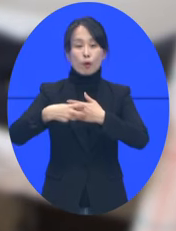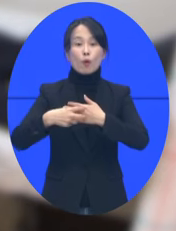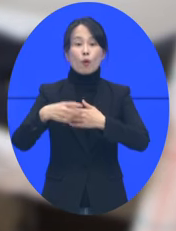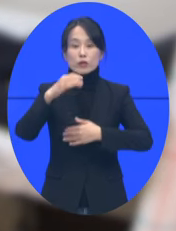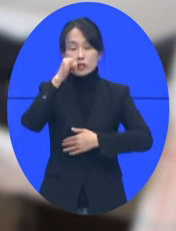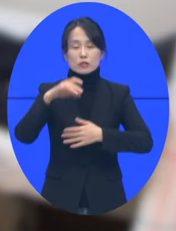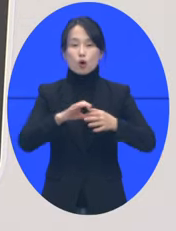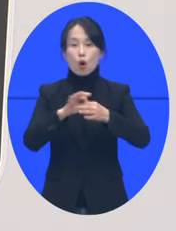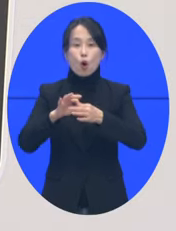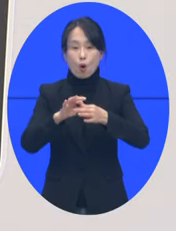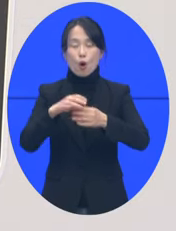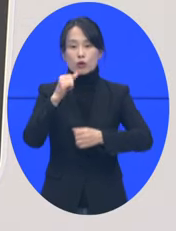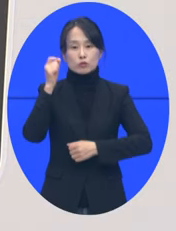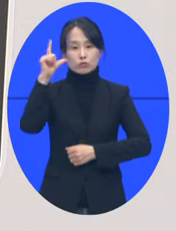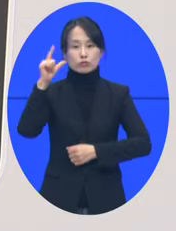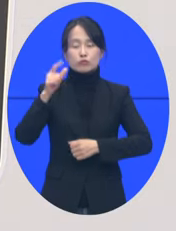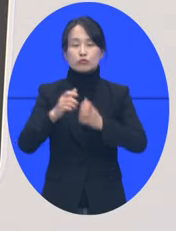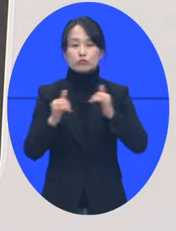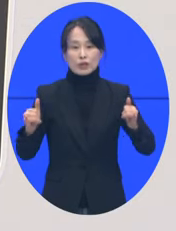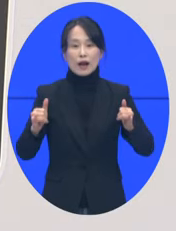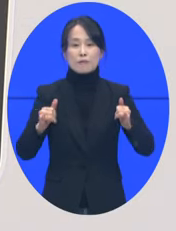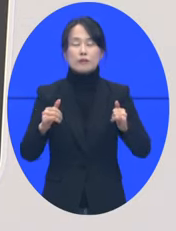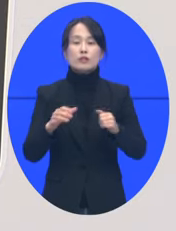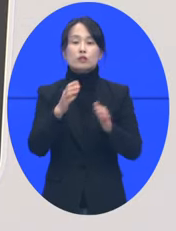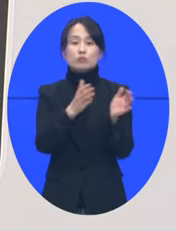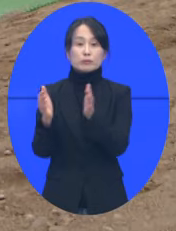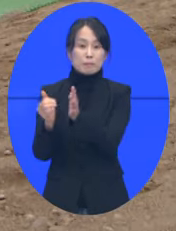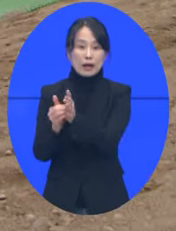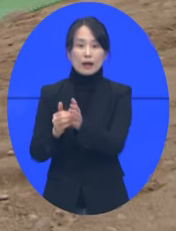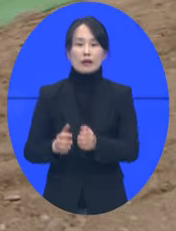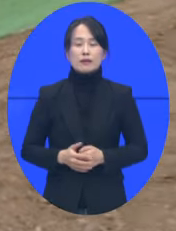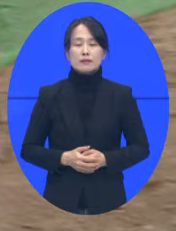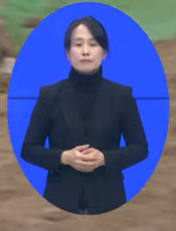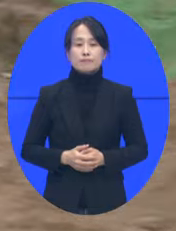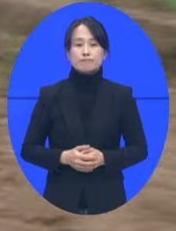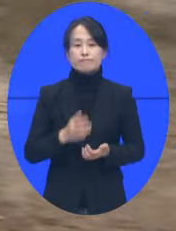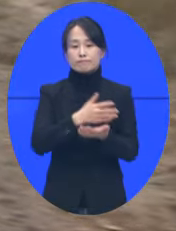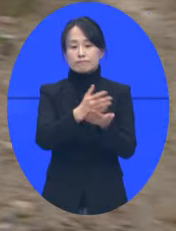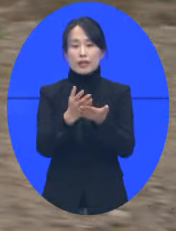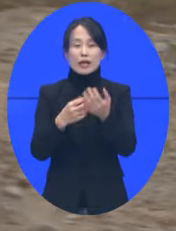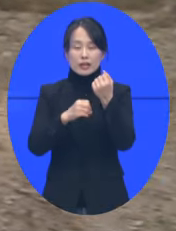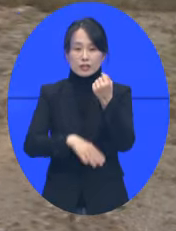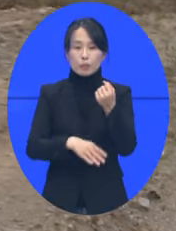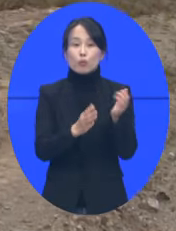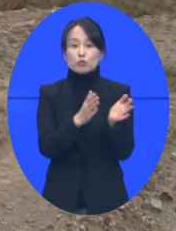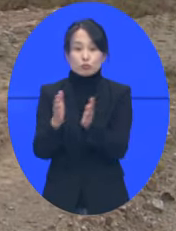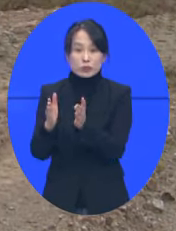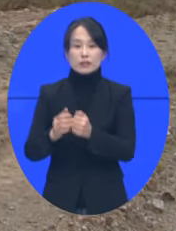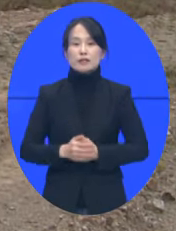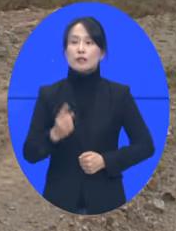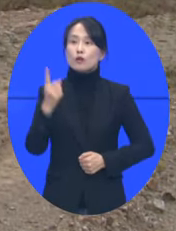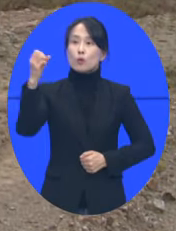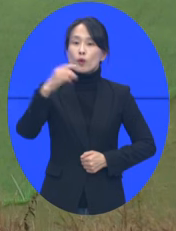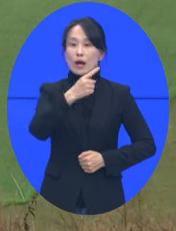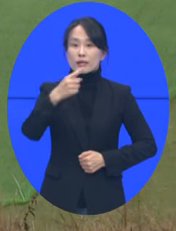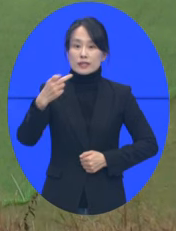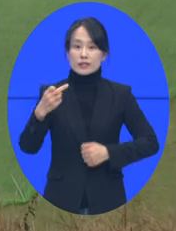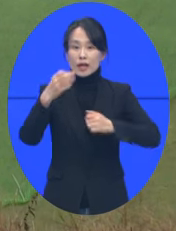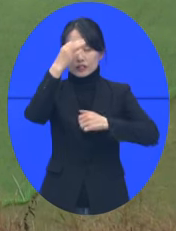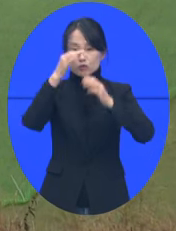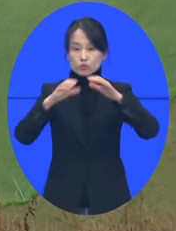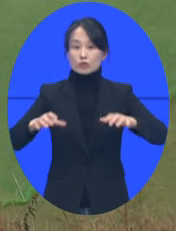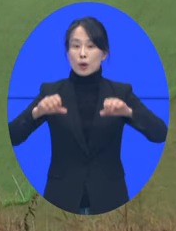우수한 의료 인적 자원과 기반 시설을 갖추고 있습니다 다양한 기반 시설을 바탕으로 고양일산 테크노밸리가